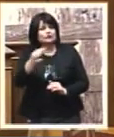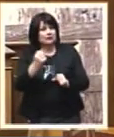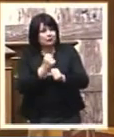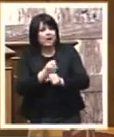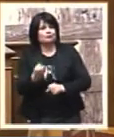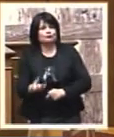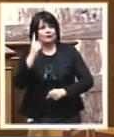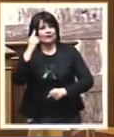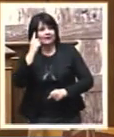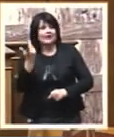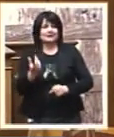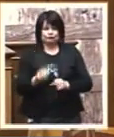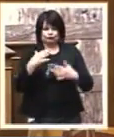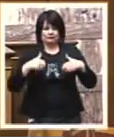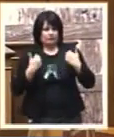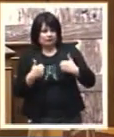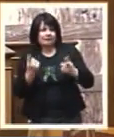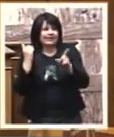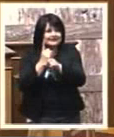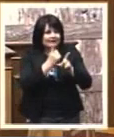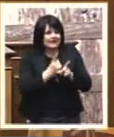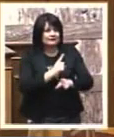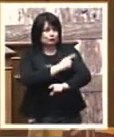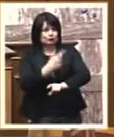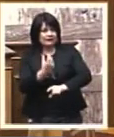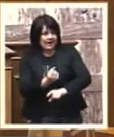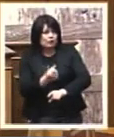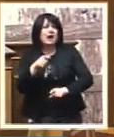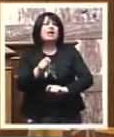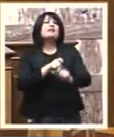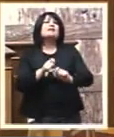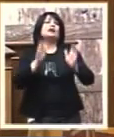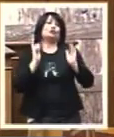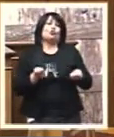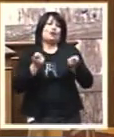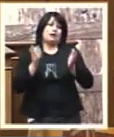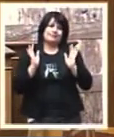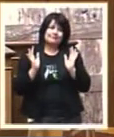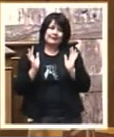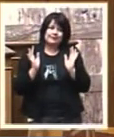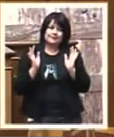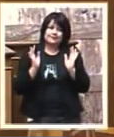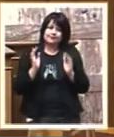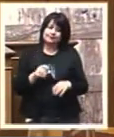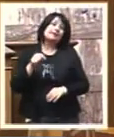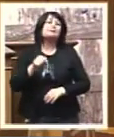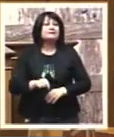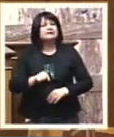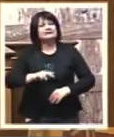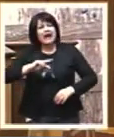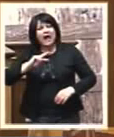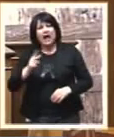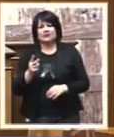πρωτοβουλίες για νέους εργαζόμενους με εξειδίκευση και προσόντα. Δεν μας κάνει πια αυτό το αντιπαραγωγικό,